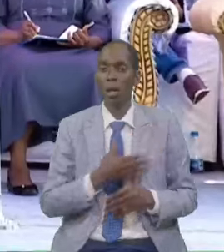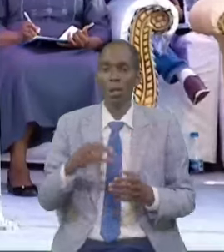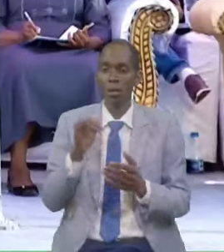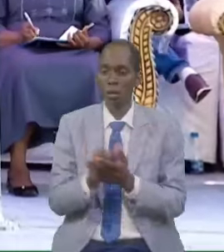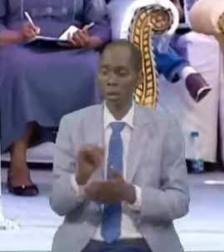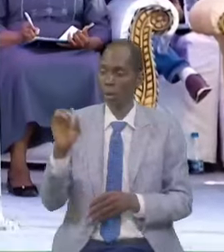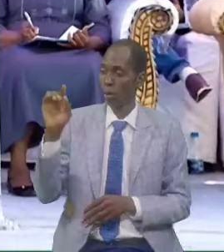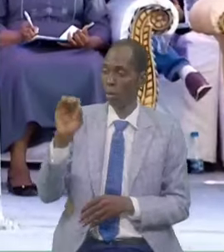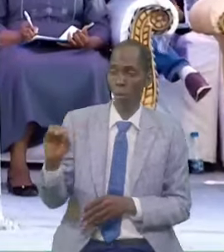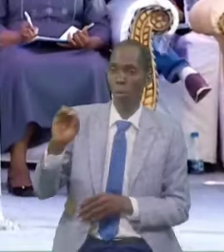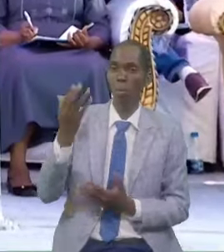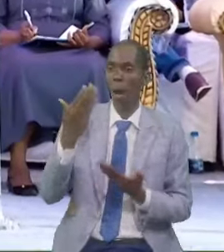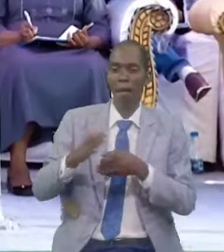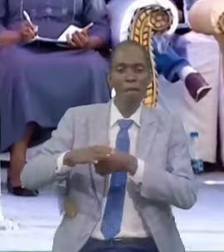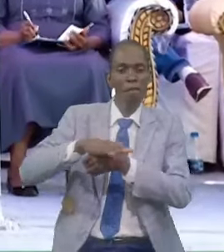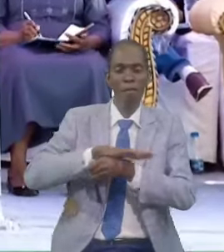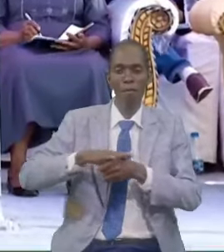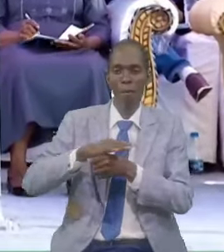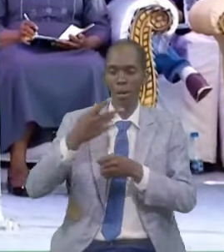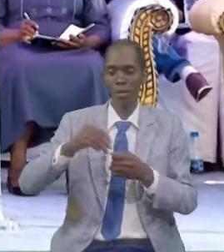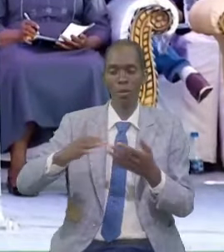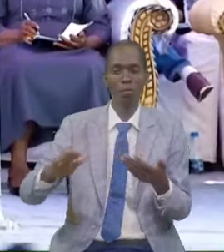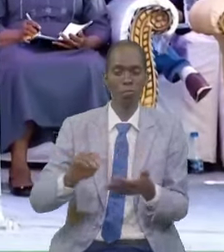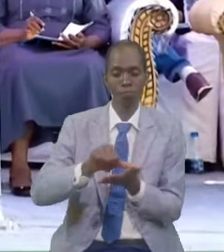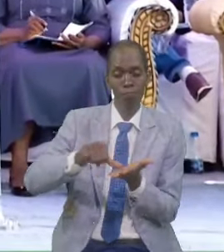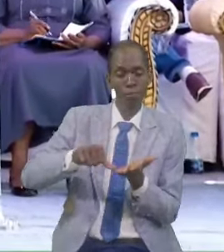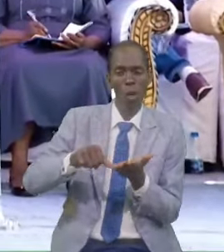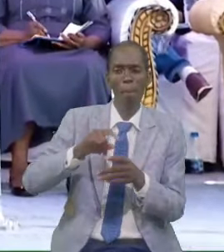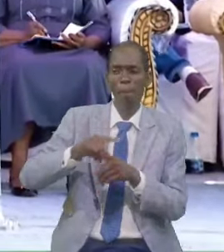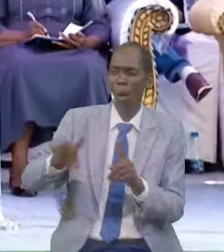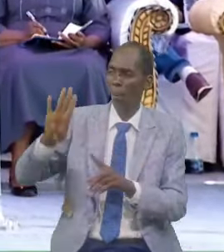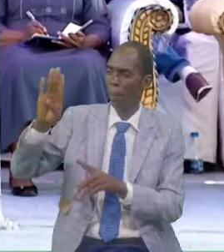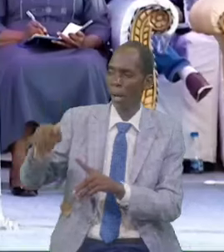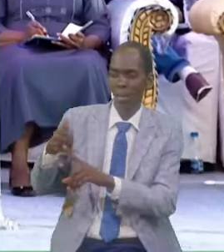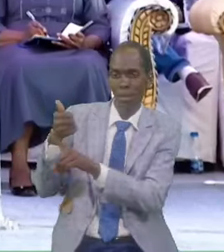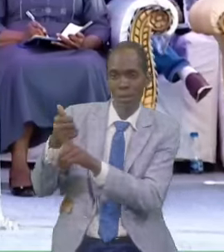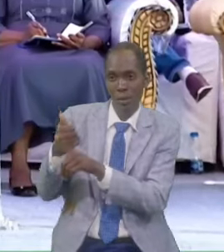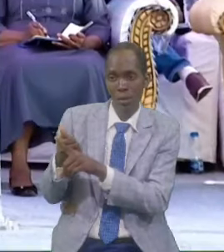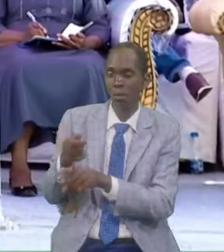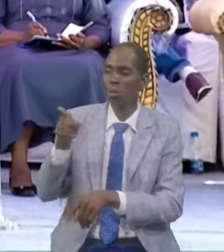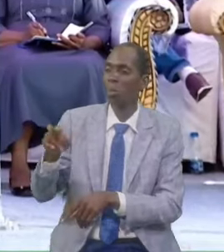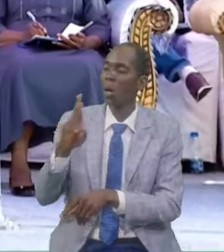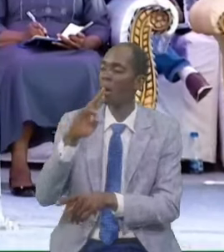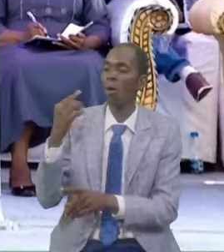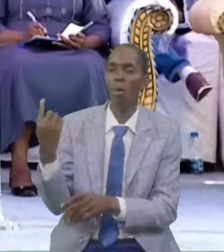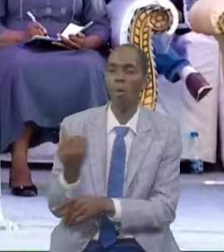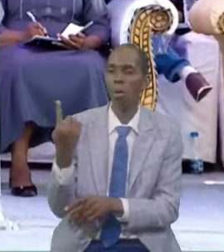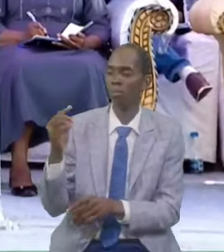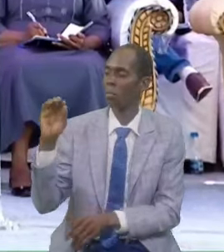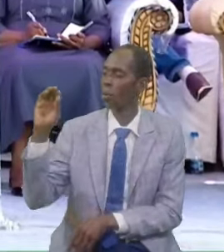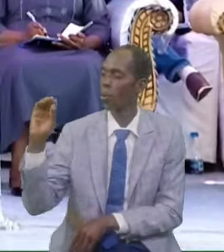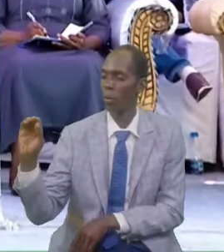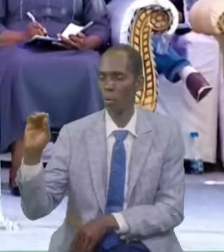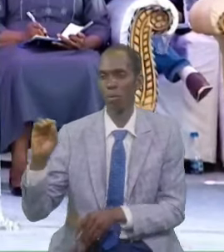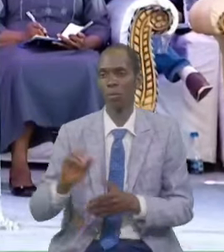యొక్క సున్నా పేజీ అంతా కూడా పట్టచ్చు. By yourself, మీకు మీరుగా ఉన్నట్లుంటే, or just zero, అంటే కేవలం సున్నా మాత్రమే. ఇక